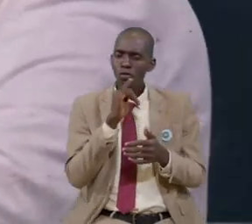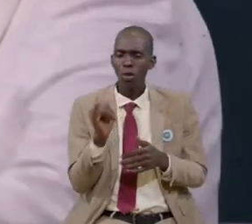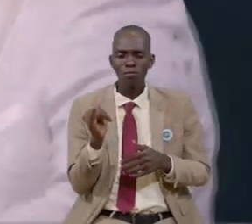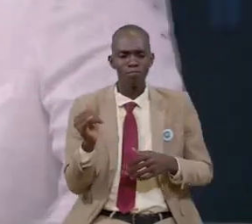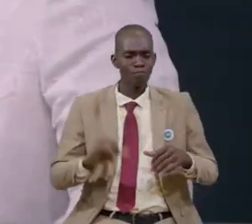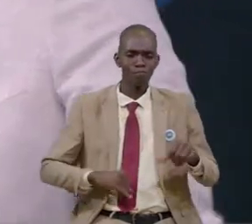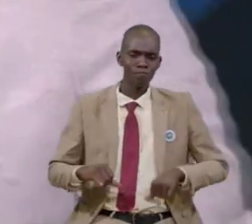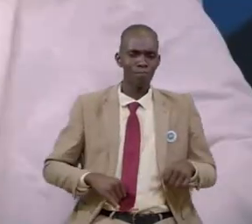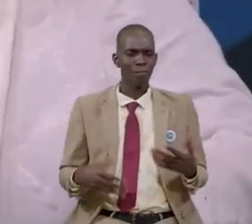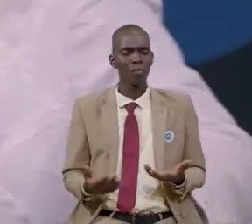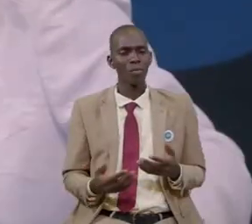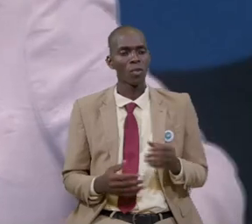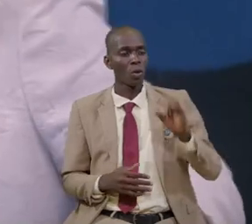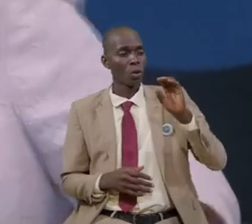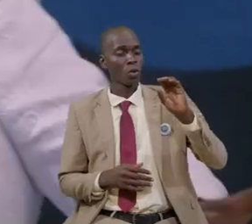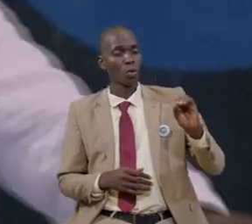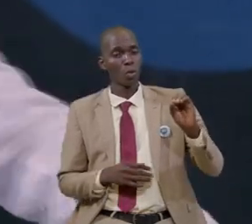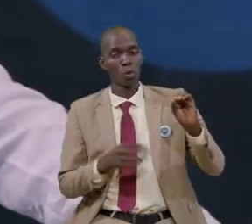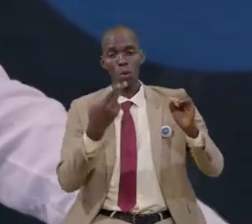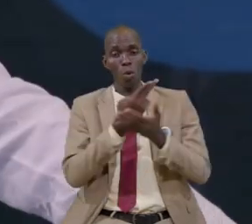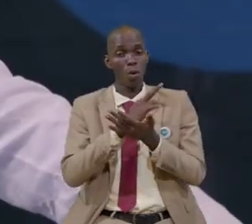êtes obéissant et non obstiné.